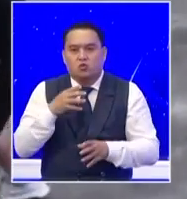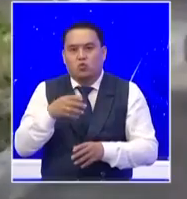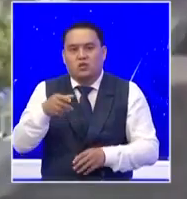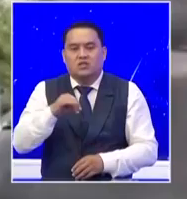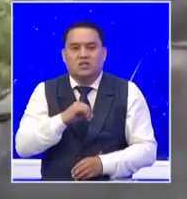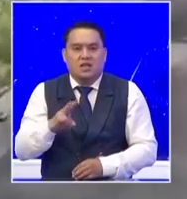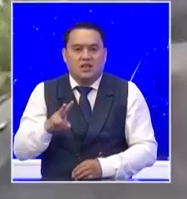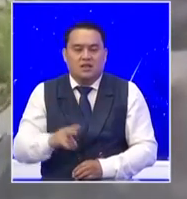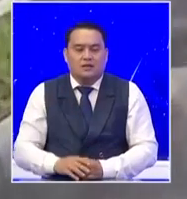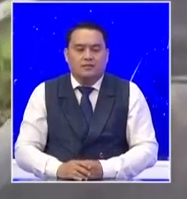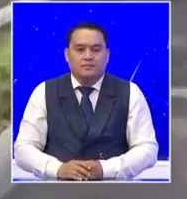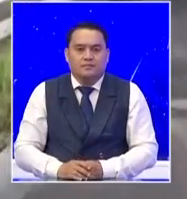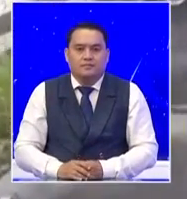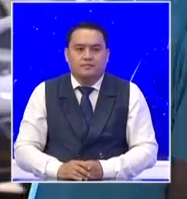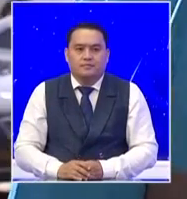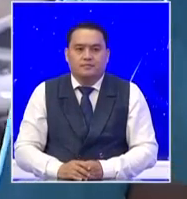в Туркестане.